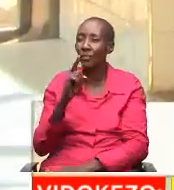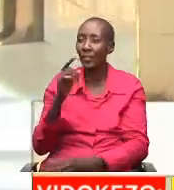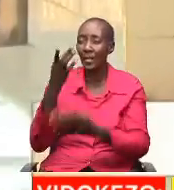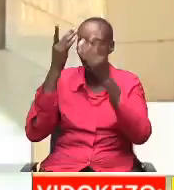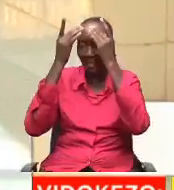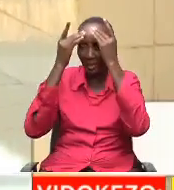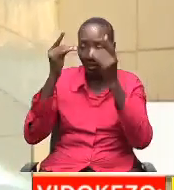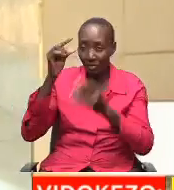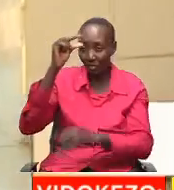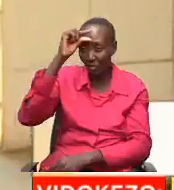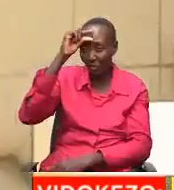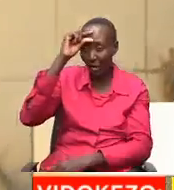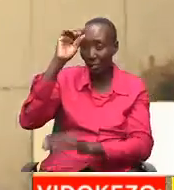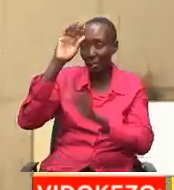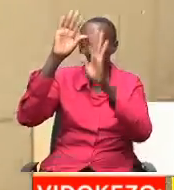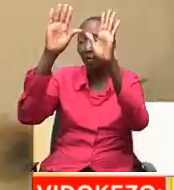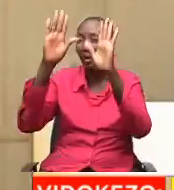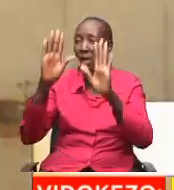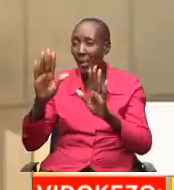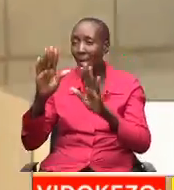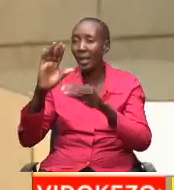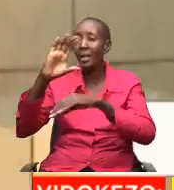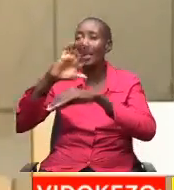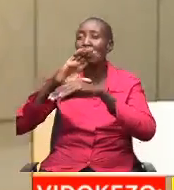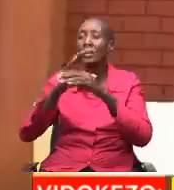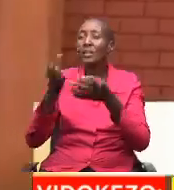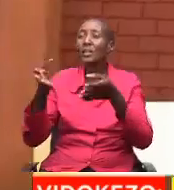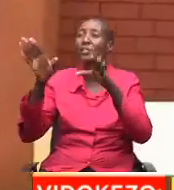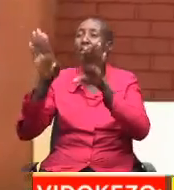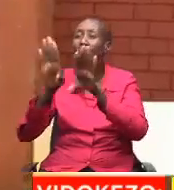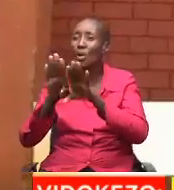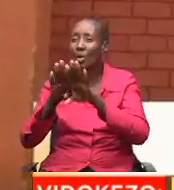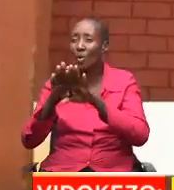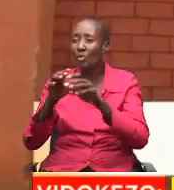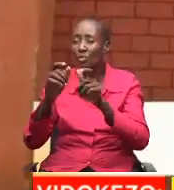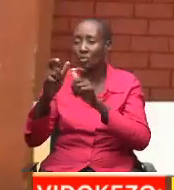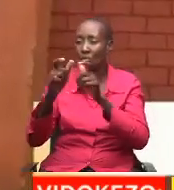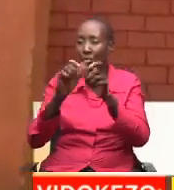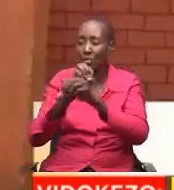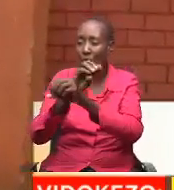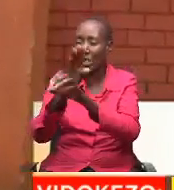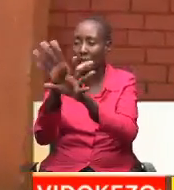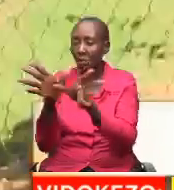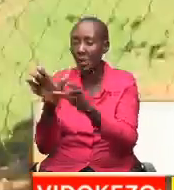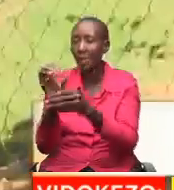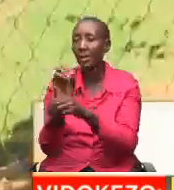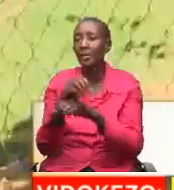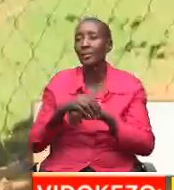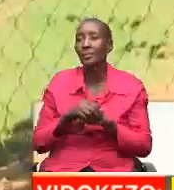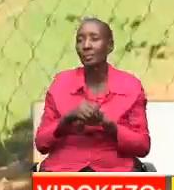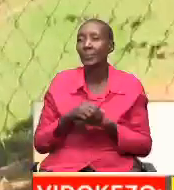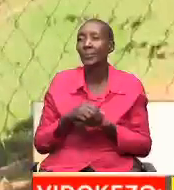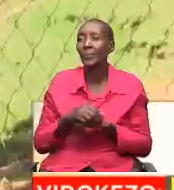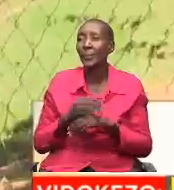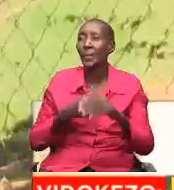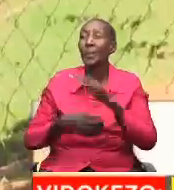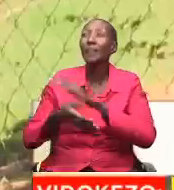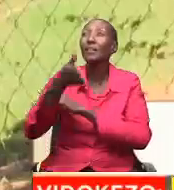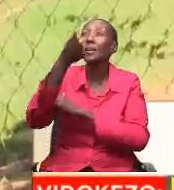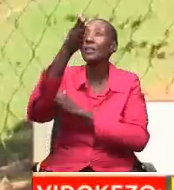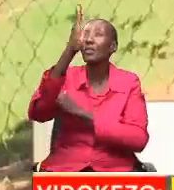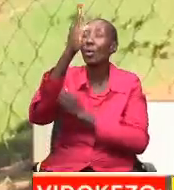kupendekeza makanisa sawia na nyumba za kuabudu kufungwa kama njia ya kuzuia kuambukizwa kwa virusi vya corona. Mungu